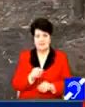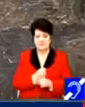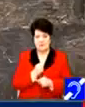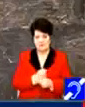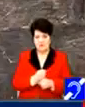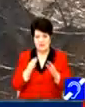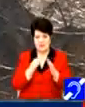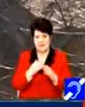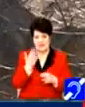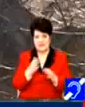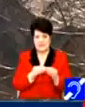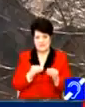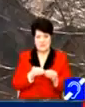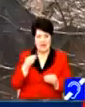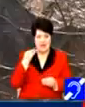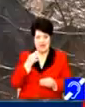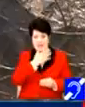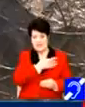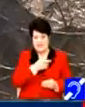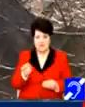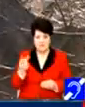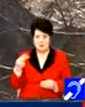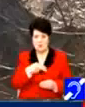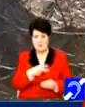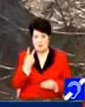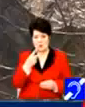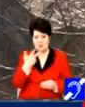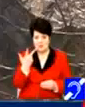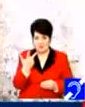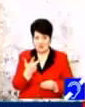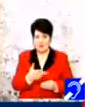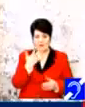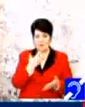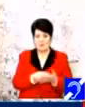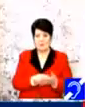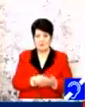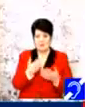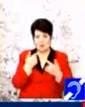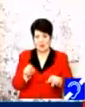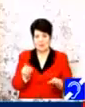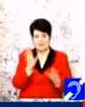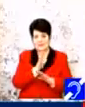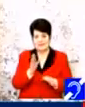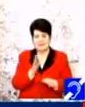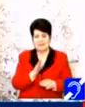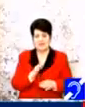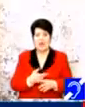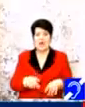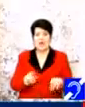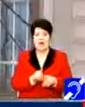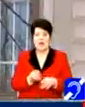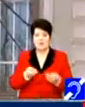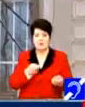în clădire încă 10 ani. Termenul expiră în 2023, când proprietatea va putea primi o altă destinație.